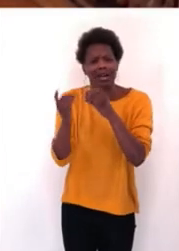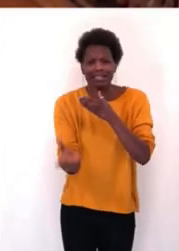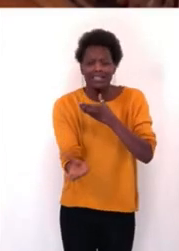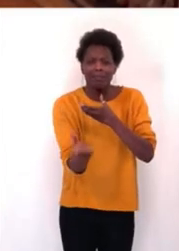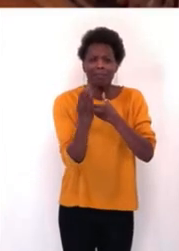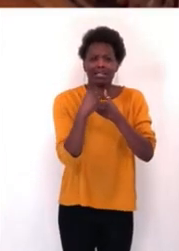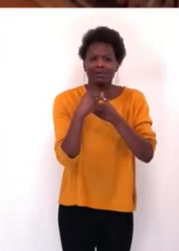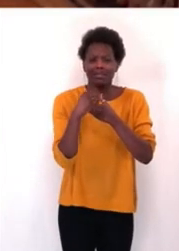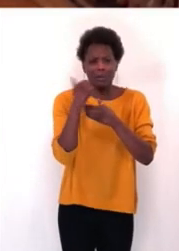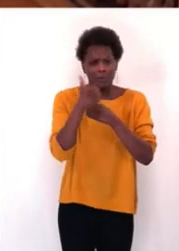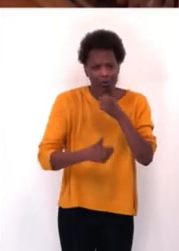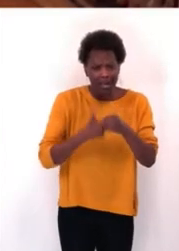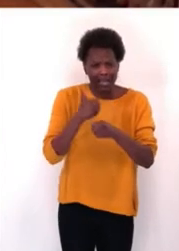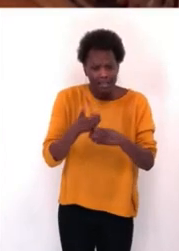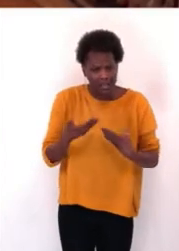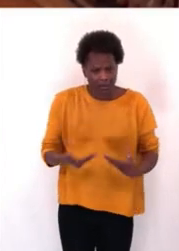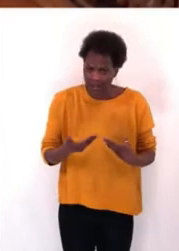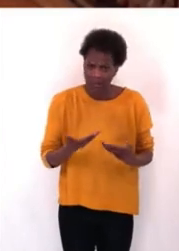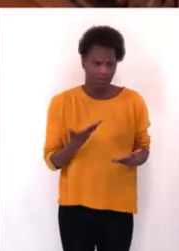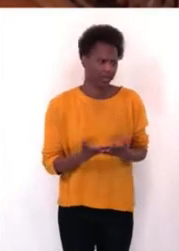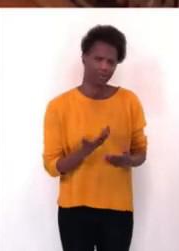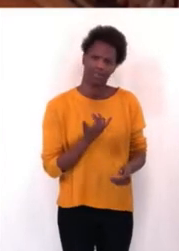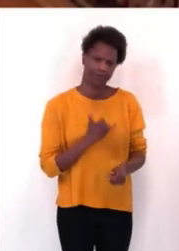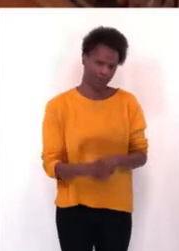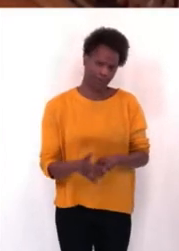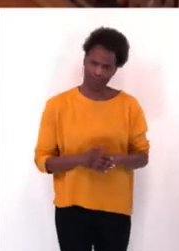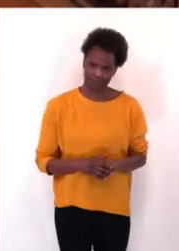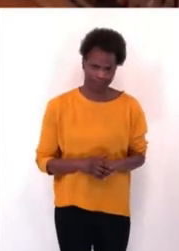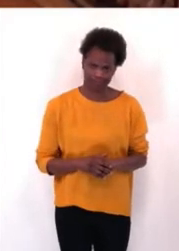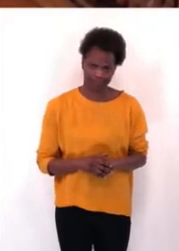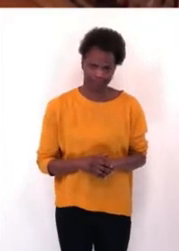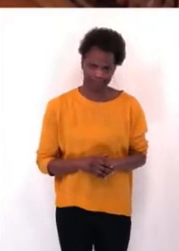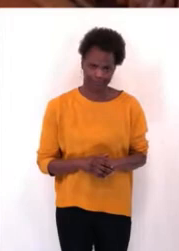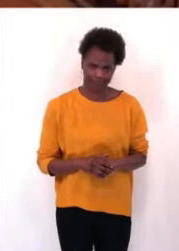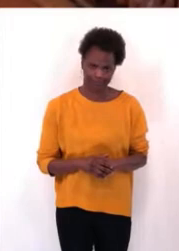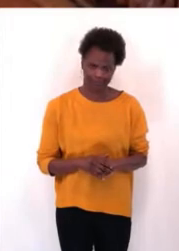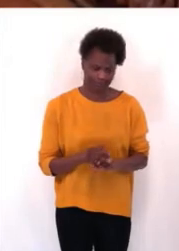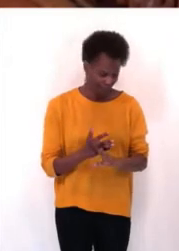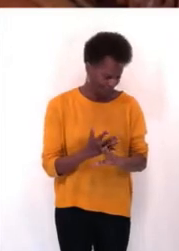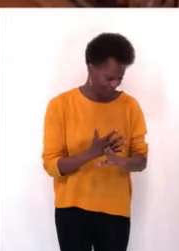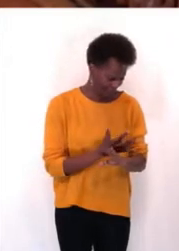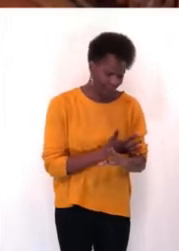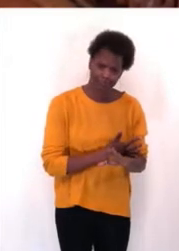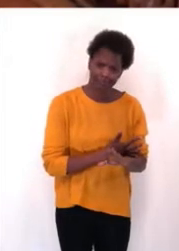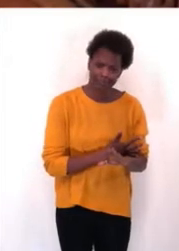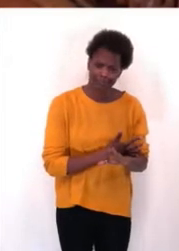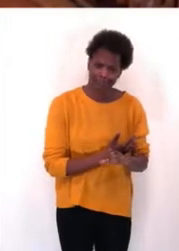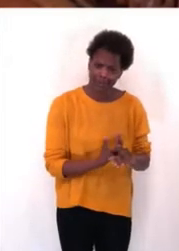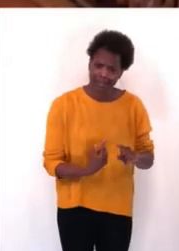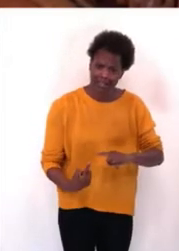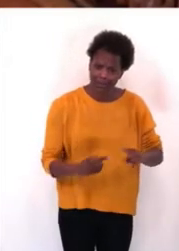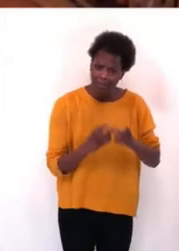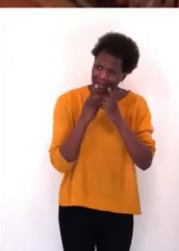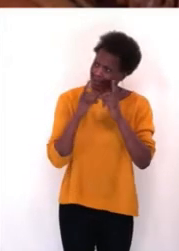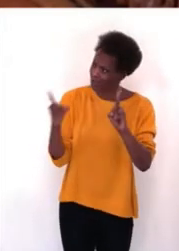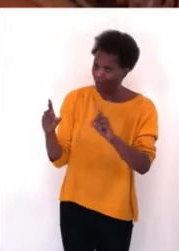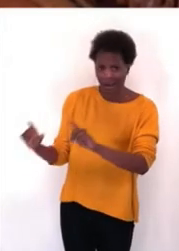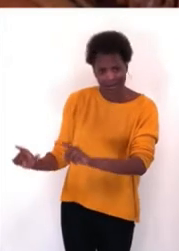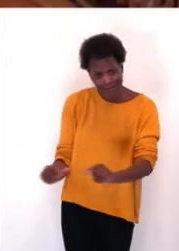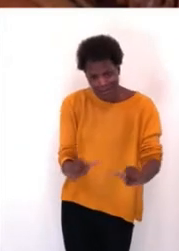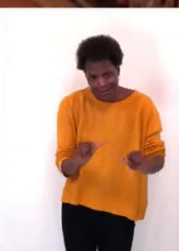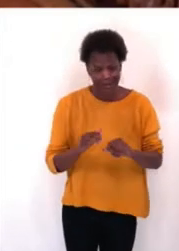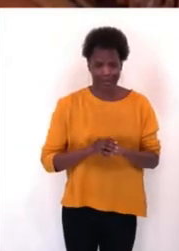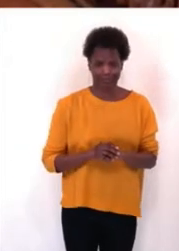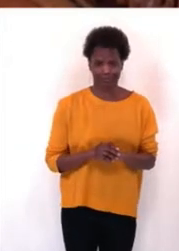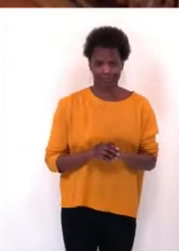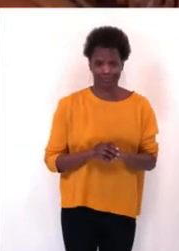ville. Faux de laisser croire qu'il n'y avait pas de débat démocratique avant vous. C'est faux et vous